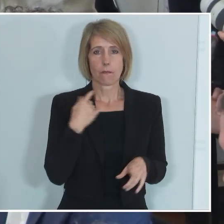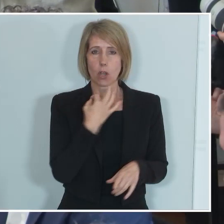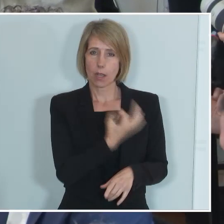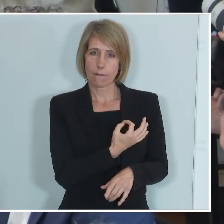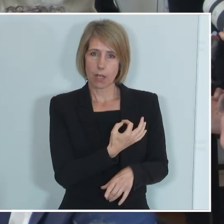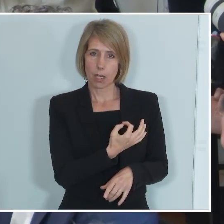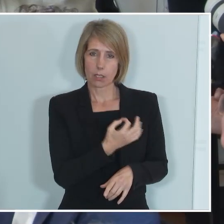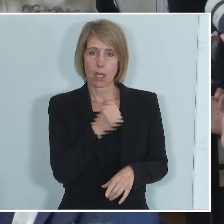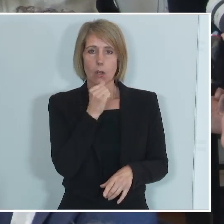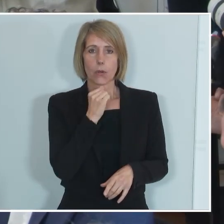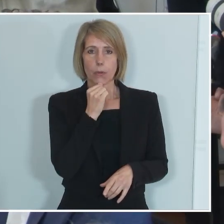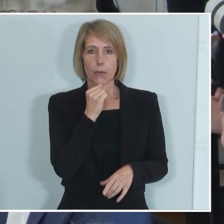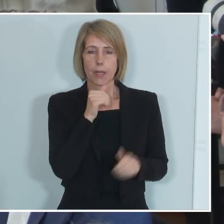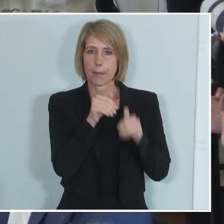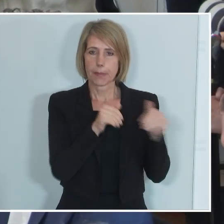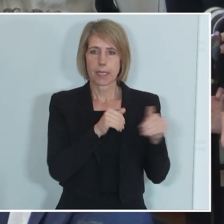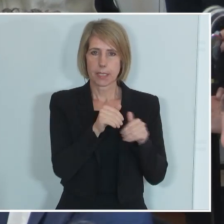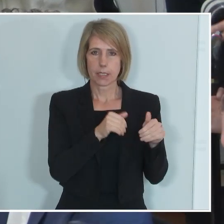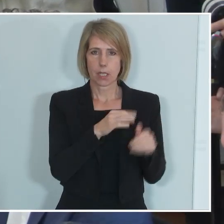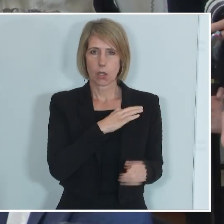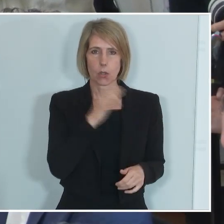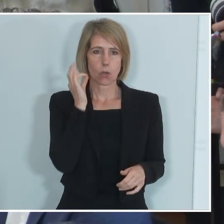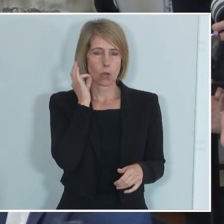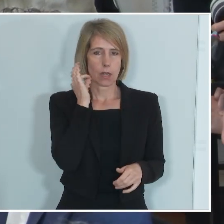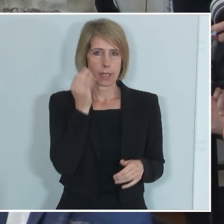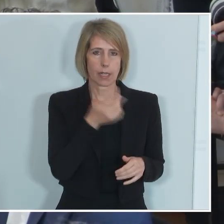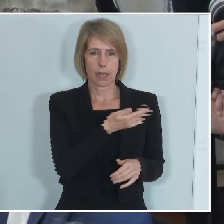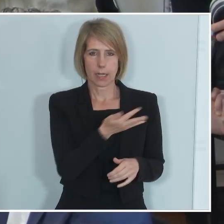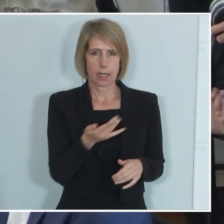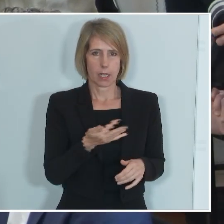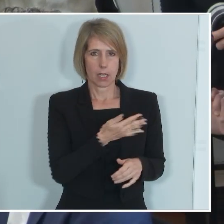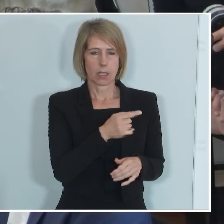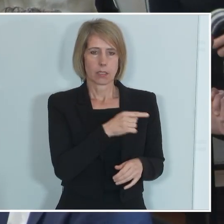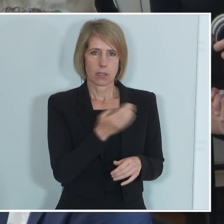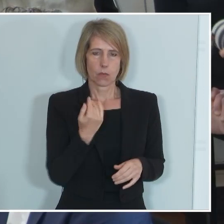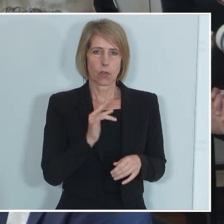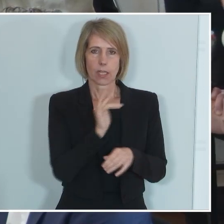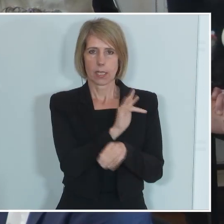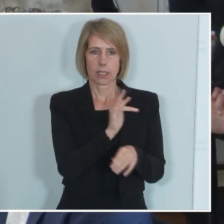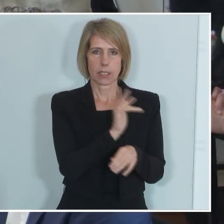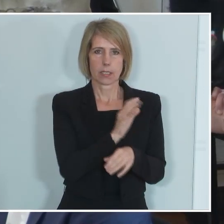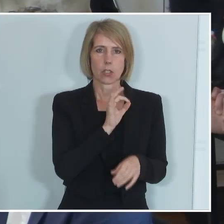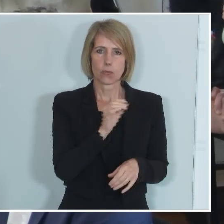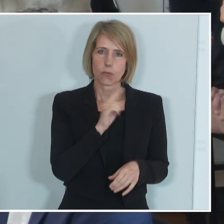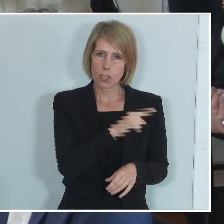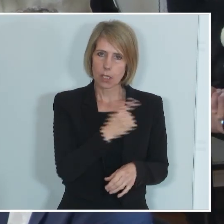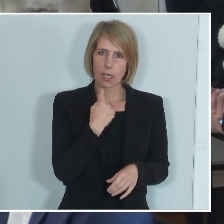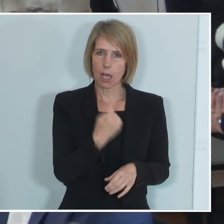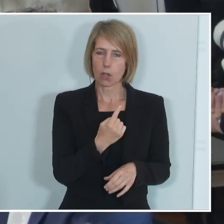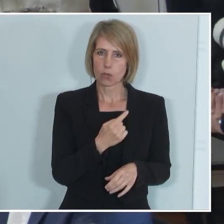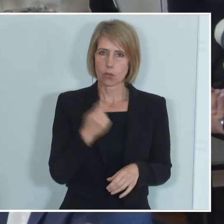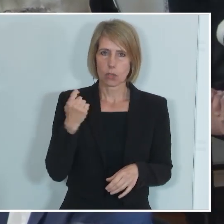Stichwort grüne Ministerkolleginnen, Kollegen, Sie sind kritisiert worden für Ihre Aussage oder für Ihre Kritik am Richter